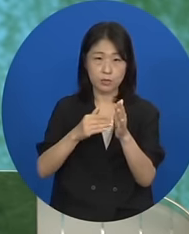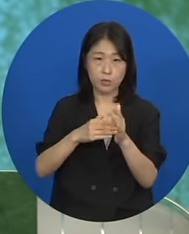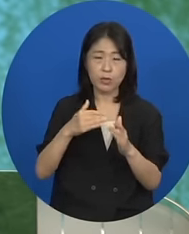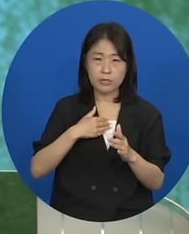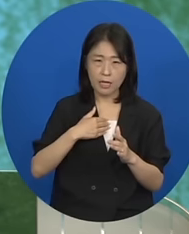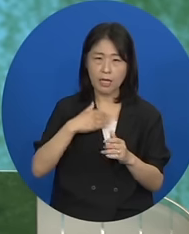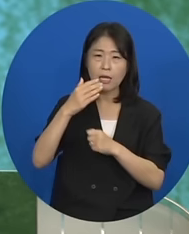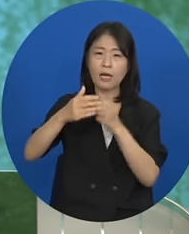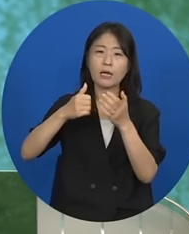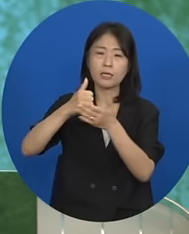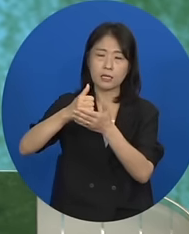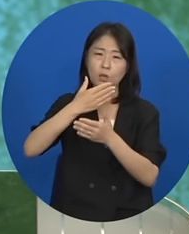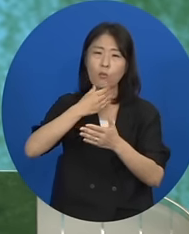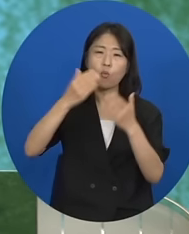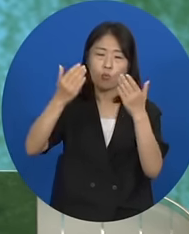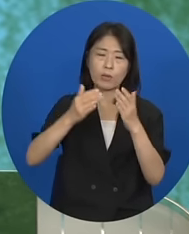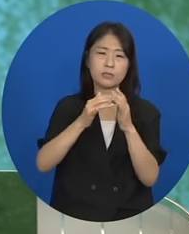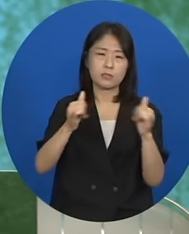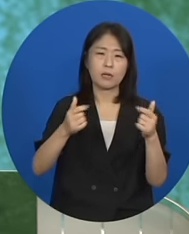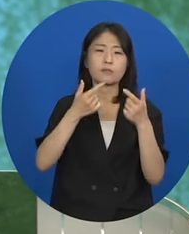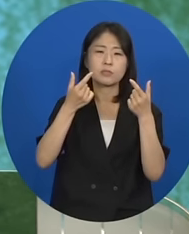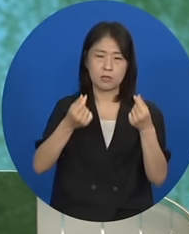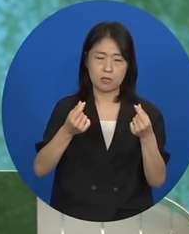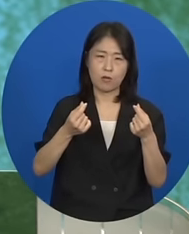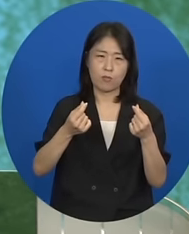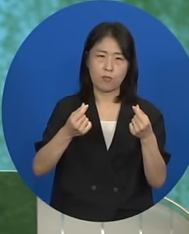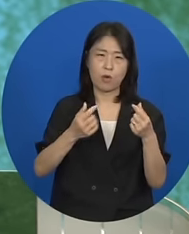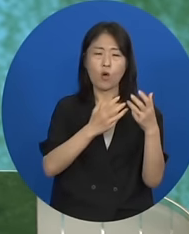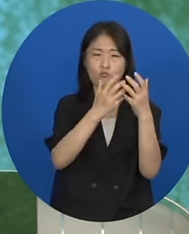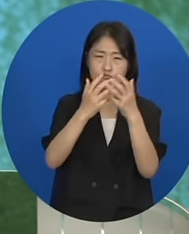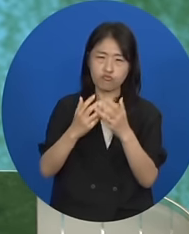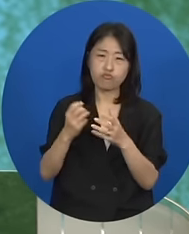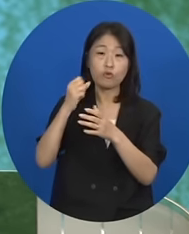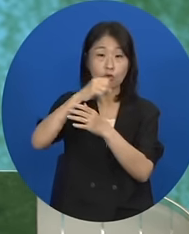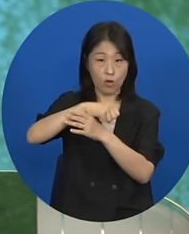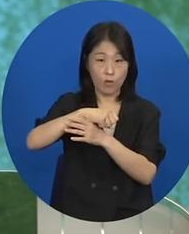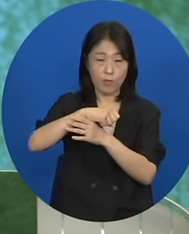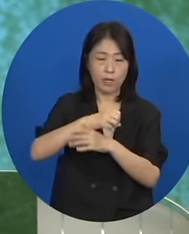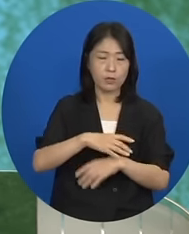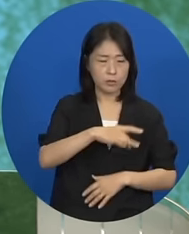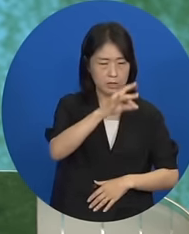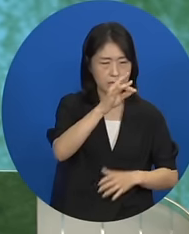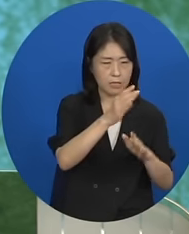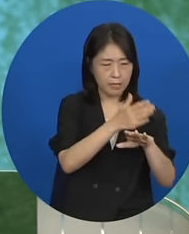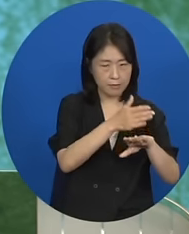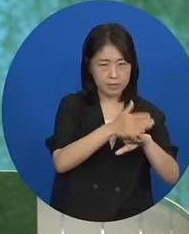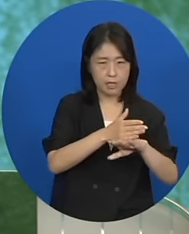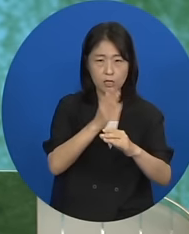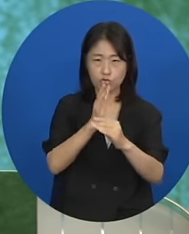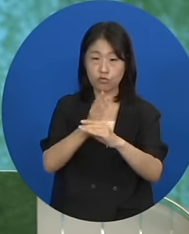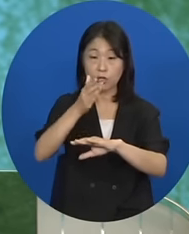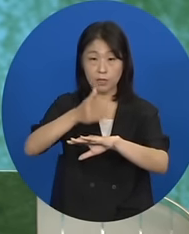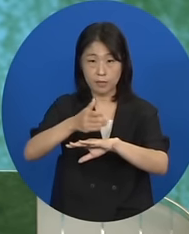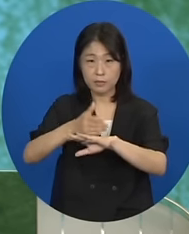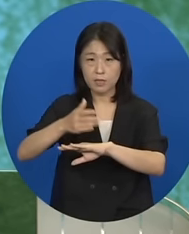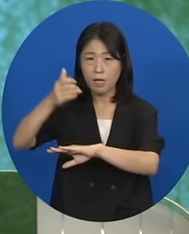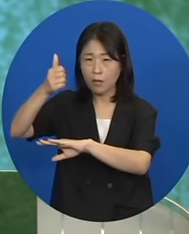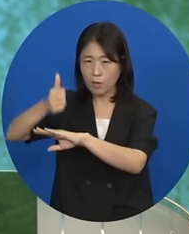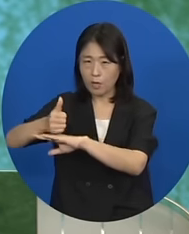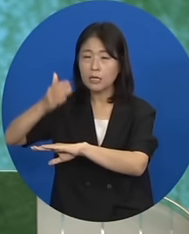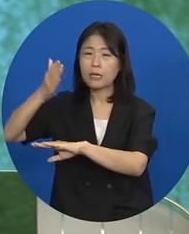풍성한 열매를 거두게 하여 주시옵소서 시작에도 감사 중간에도 감사 마지막에도 감사